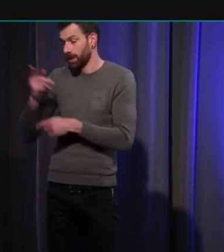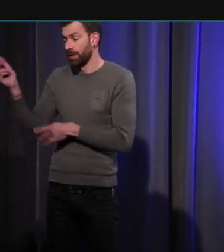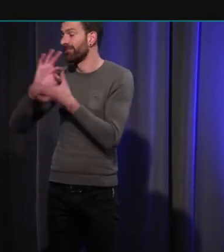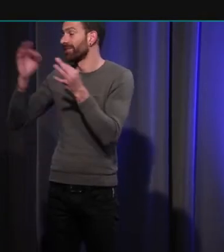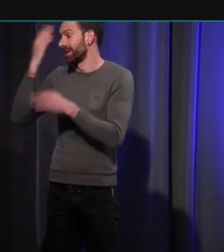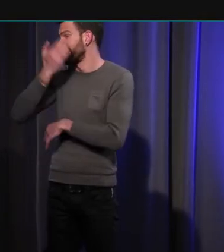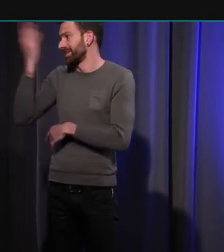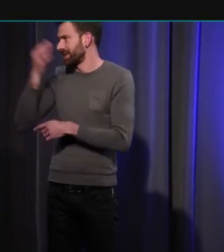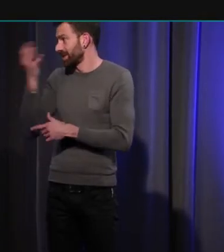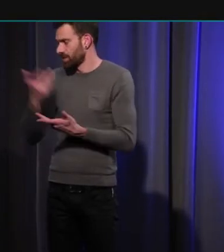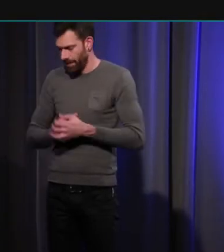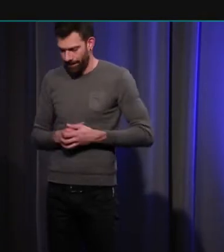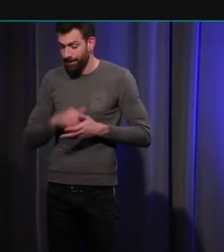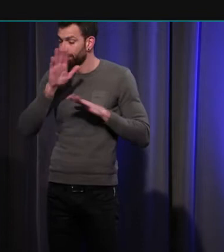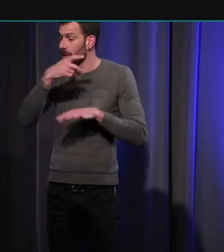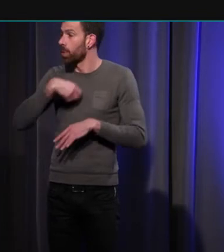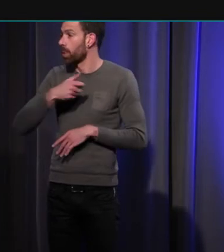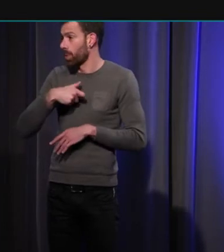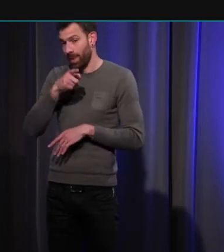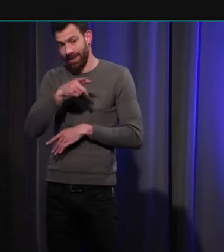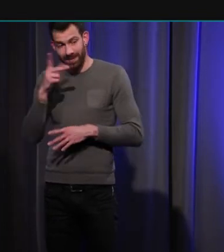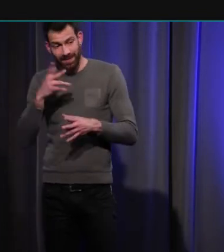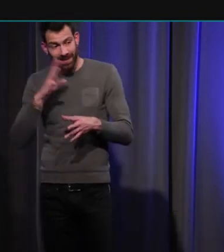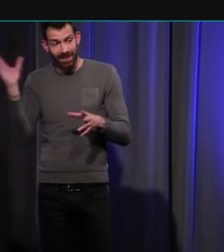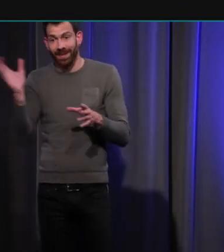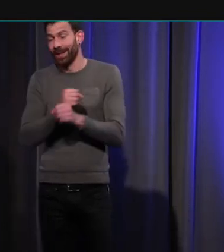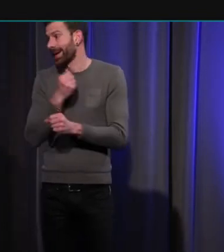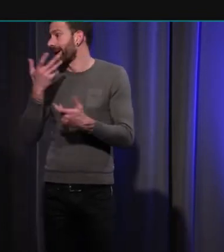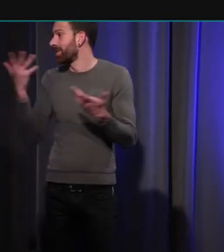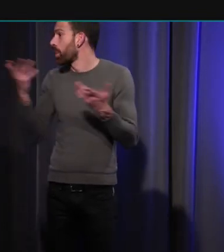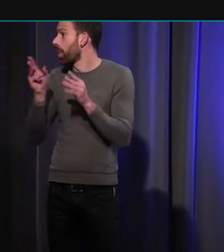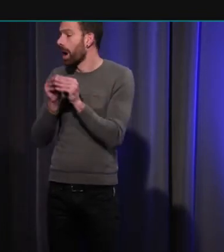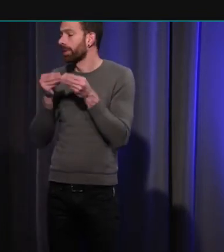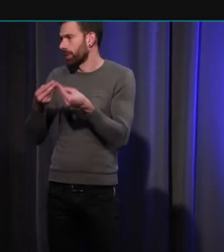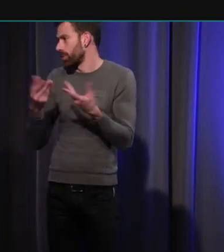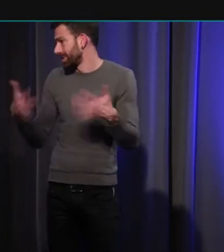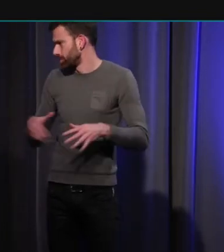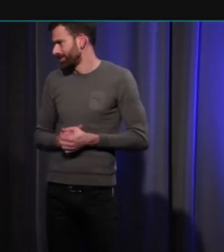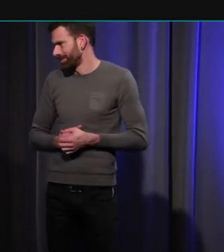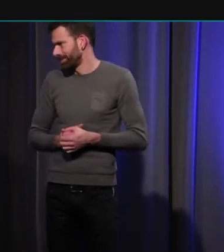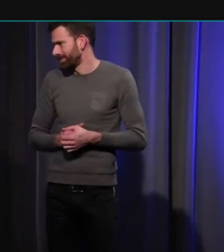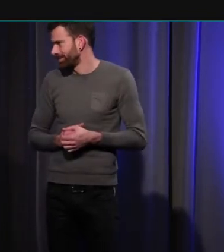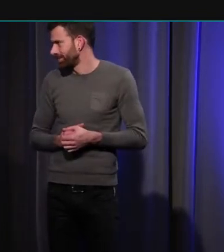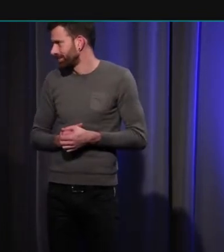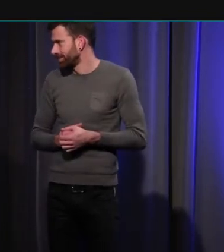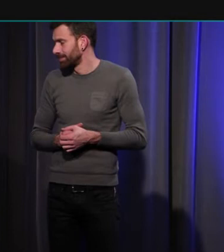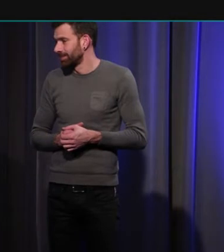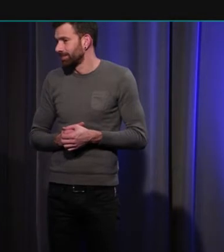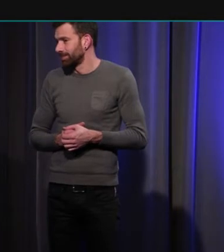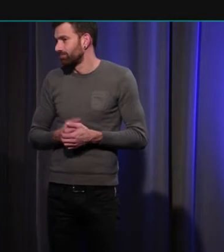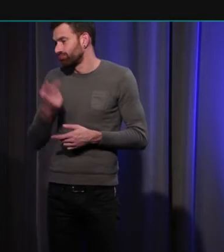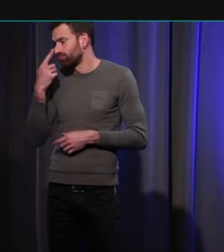la croisade ne nous a apporté que l'abricot voilà bon je pense que la croisade anneaux a pris